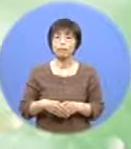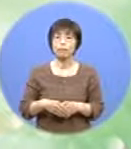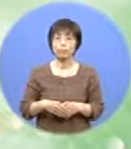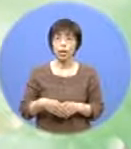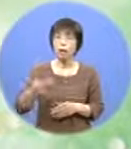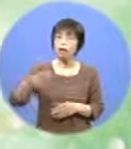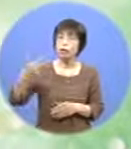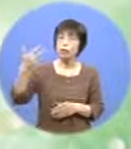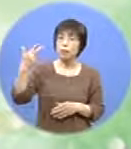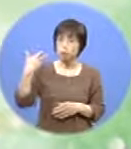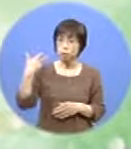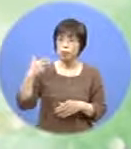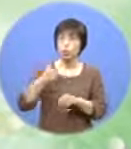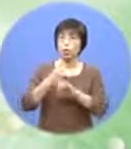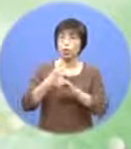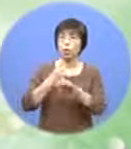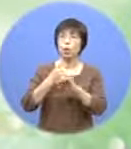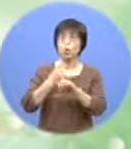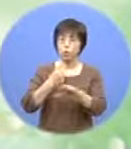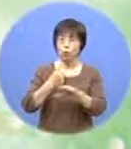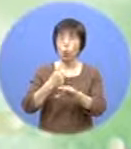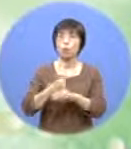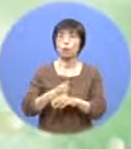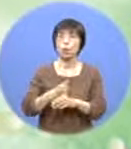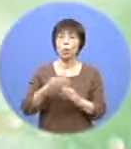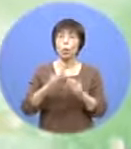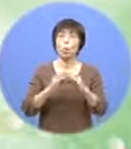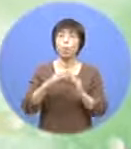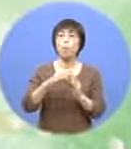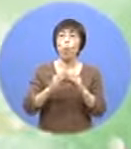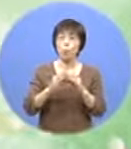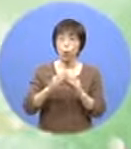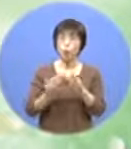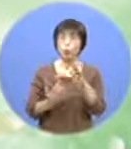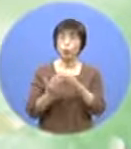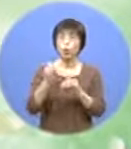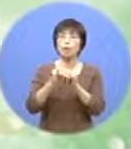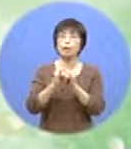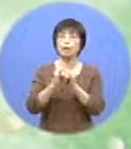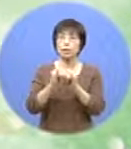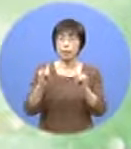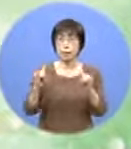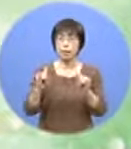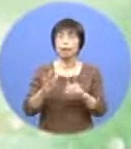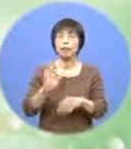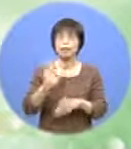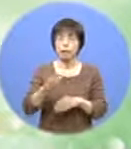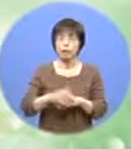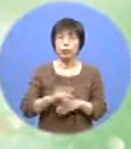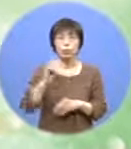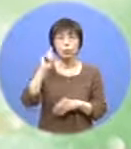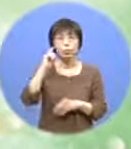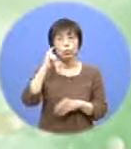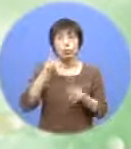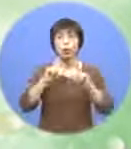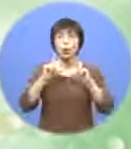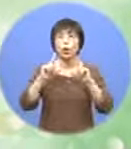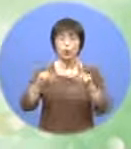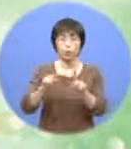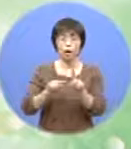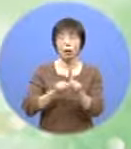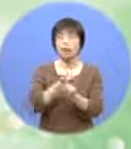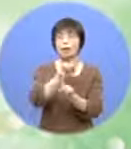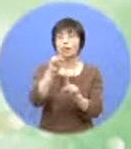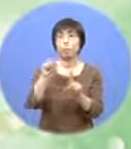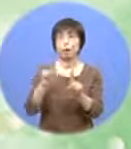では先週放送分のプレゼント、荒川の桃の当選者です。クイズの答えは1